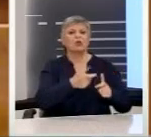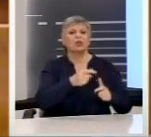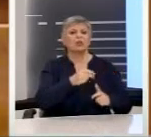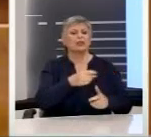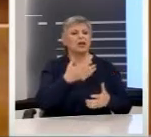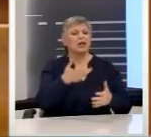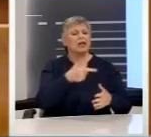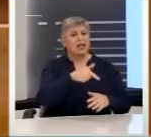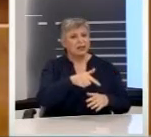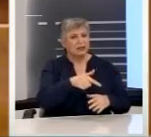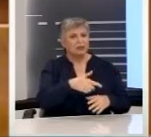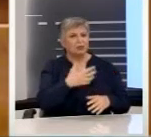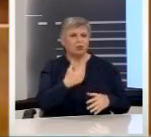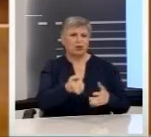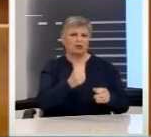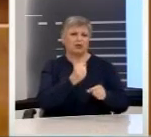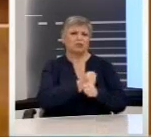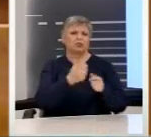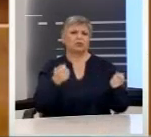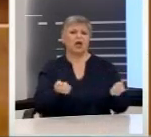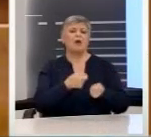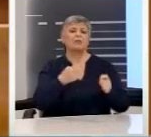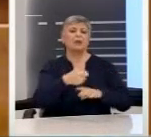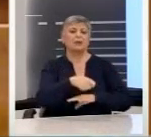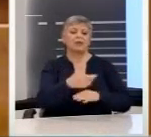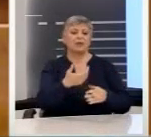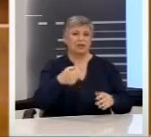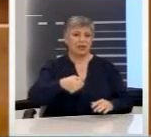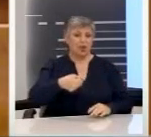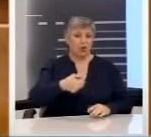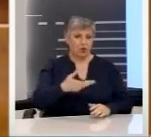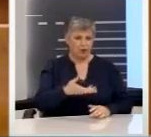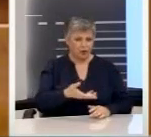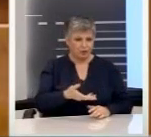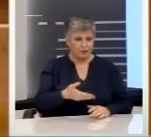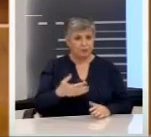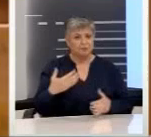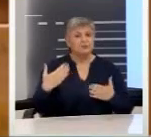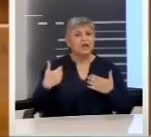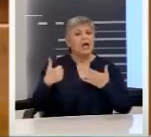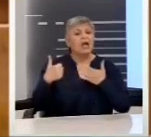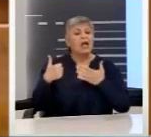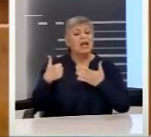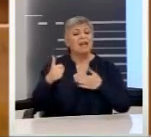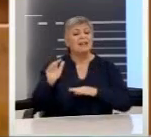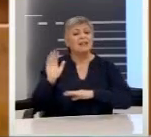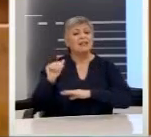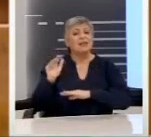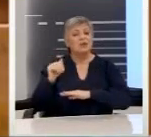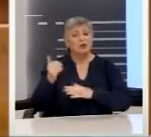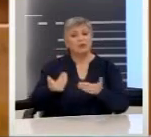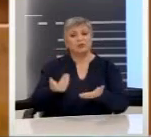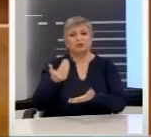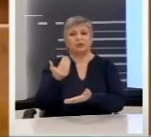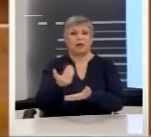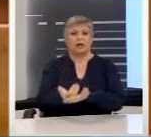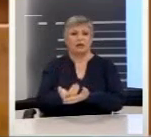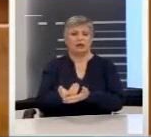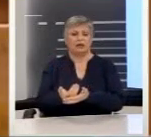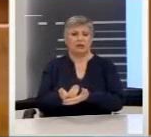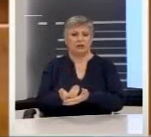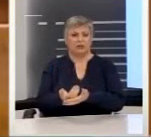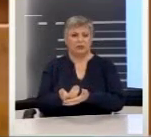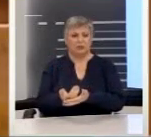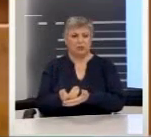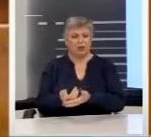νομικούς. Το 6 εβδόμου καταθέσατε την πρότασή σας για τη σύσταση Εξεταστικής Επιτροπής. Τότε δεν υπήρχε